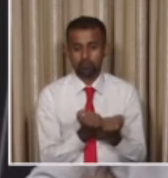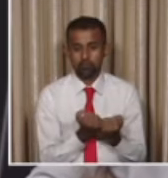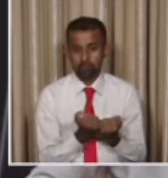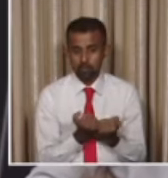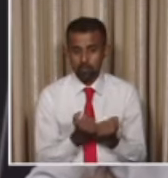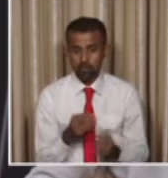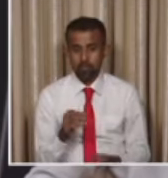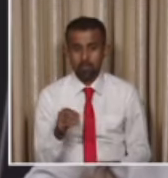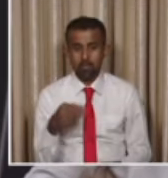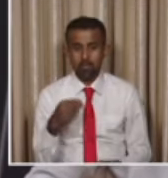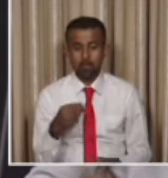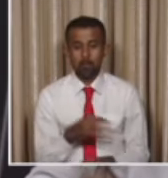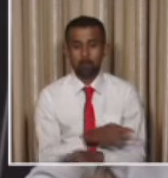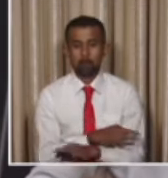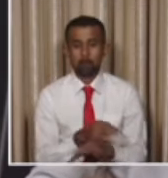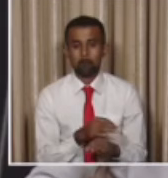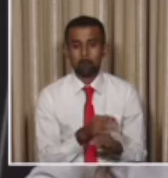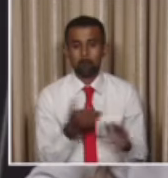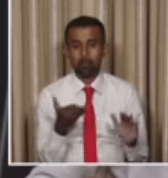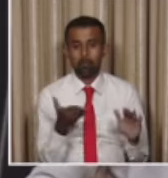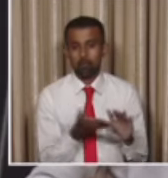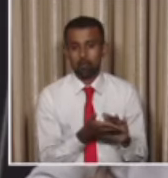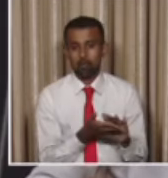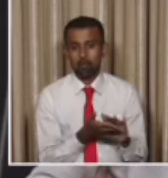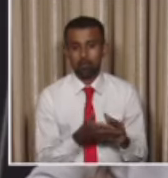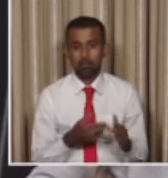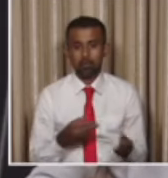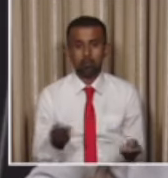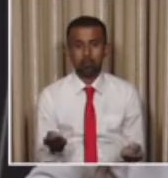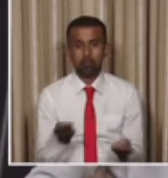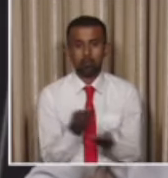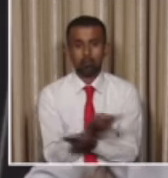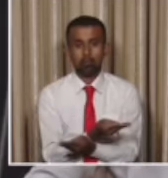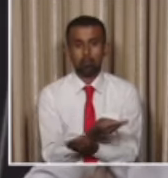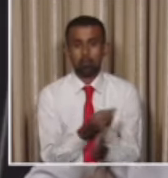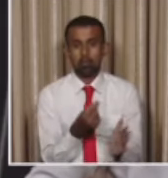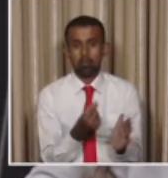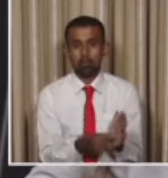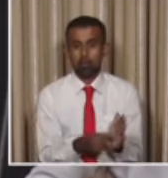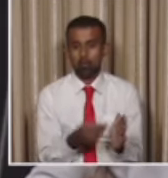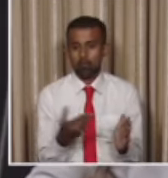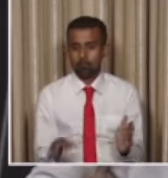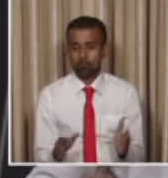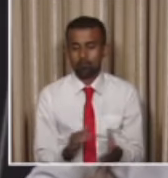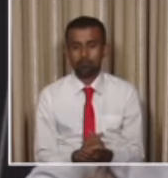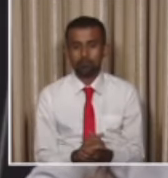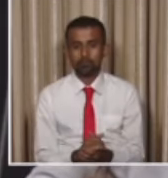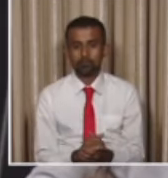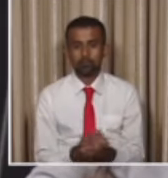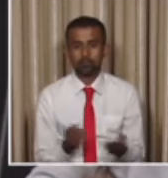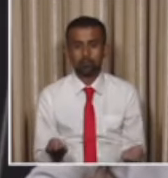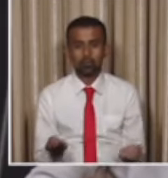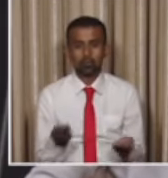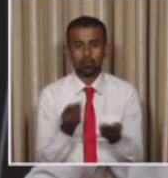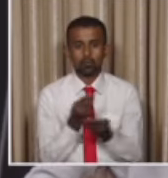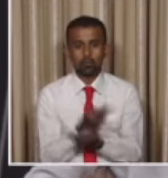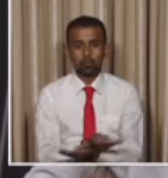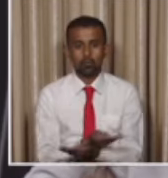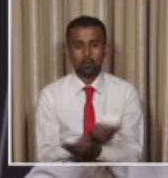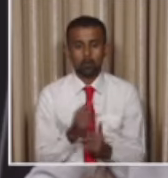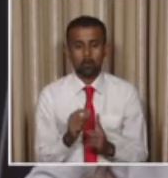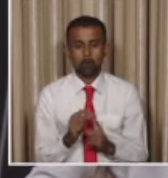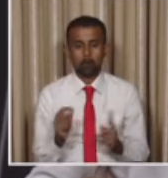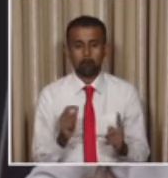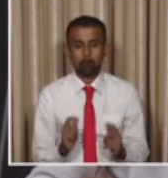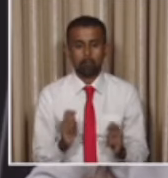විස්තීර්ණ ණය වැඩපිළිවෙල යටතේ අපි ගිවිසුමකට අස්සම් කරලා තියෙනවා. ඒ ගිවිසුම මේ